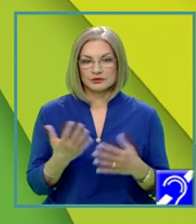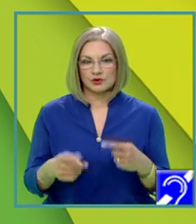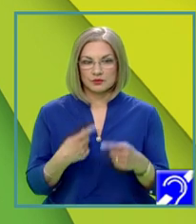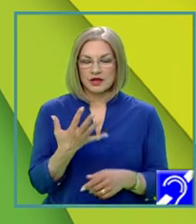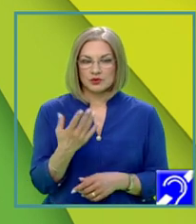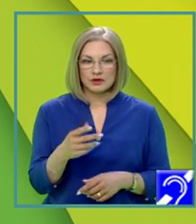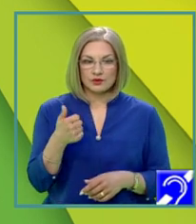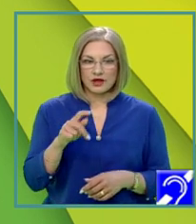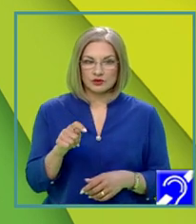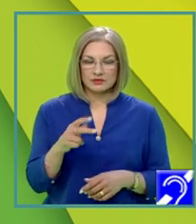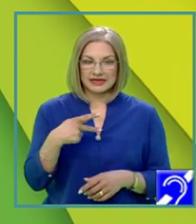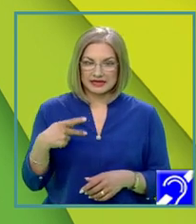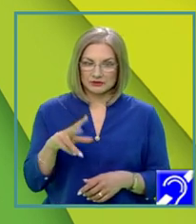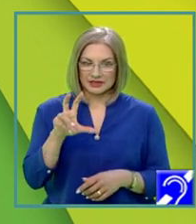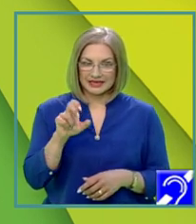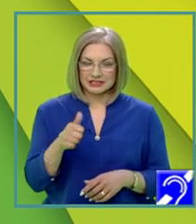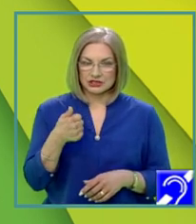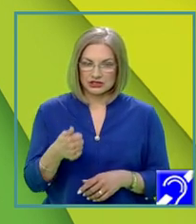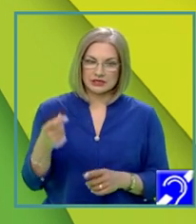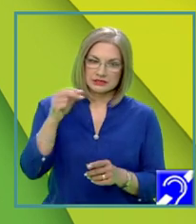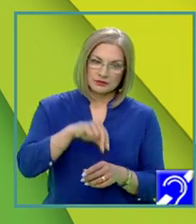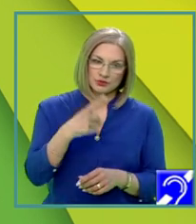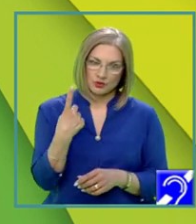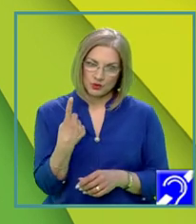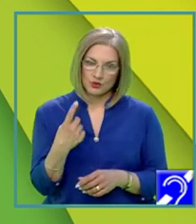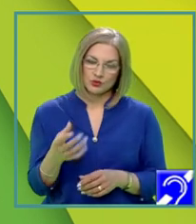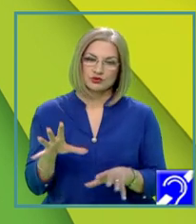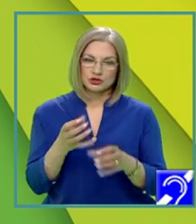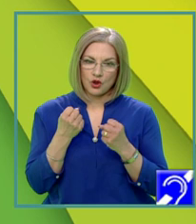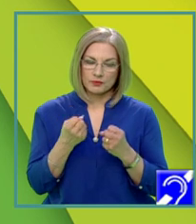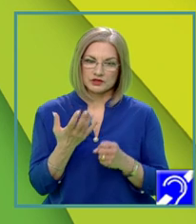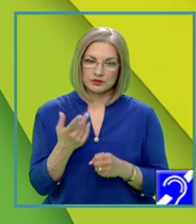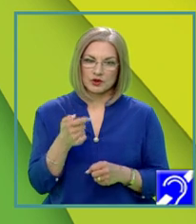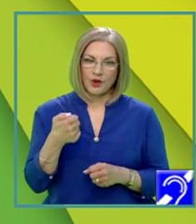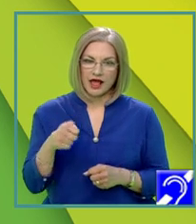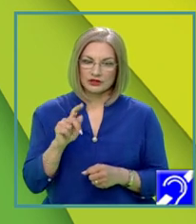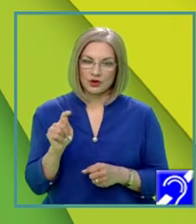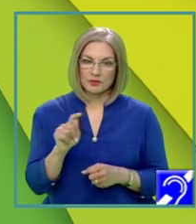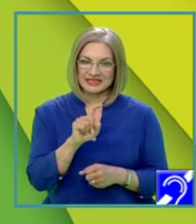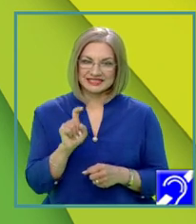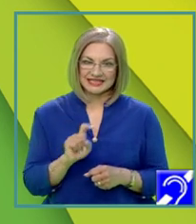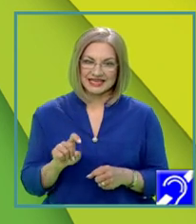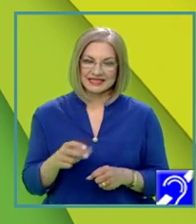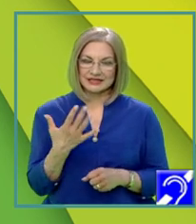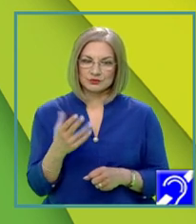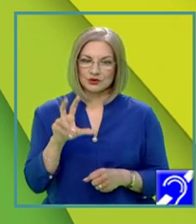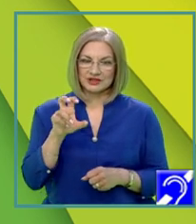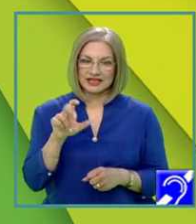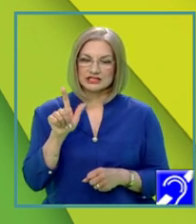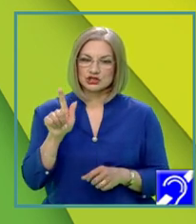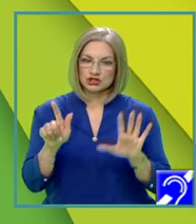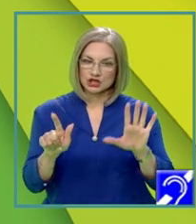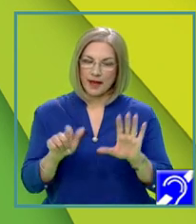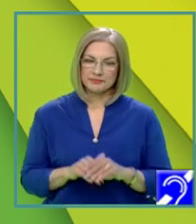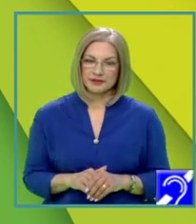numărul Atomic al kriptonului 36 adaugă unitate și obținem numărul Atomic z ale elementelor în o 37 în